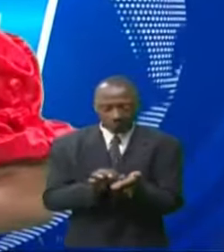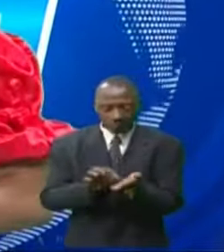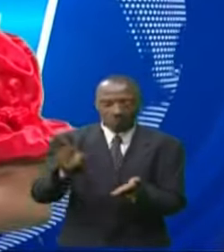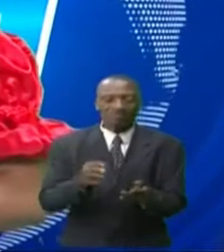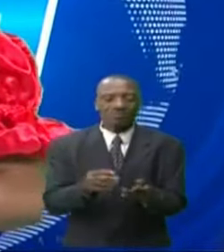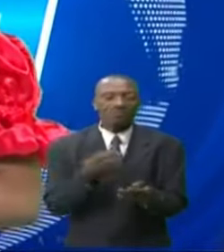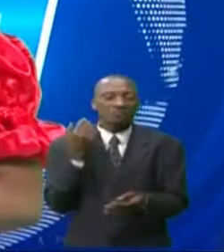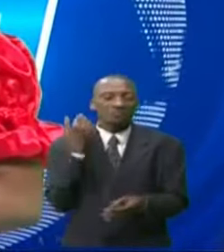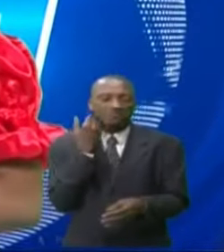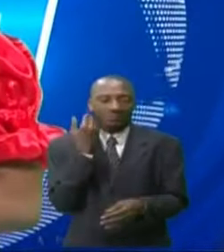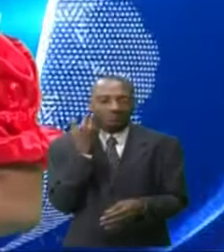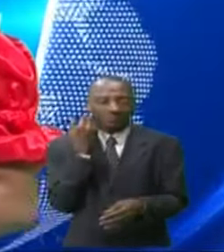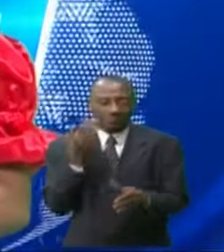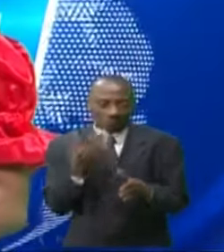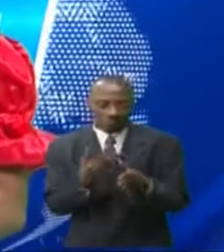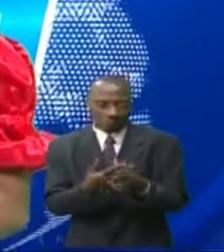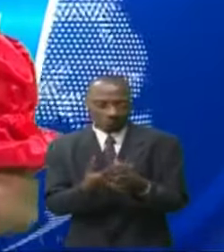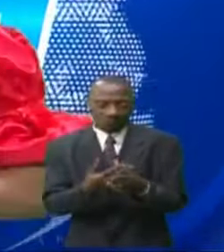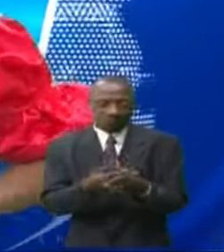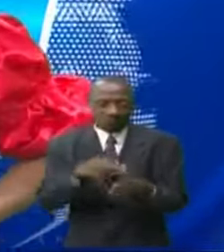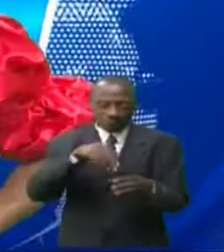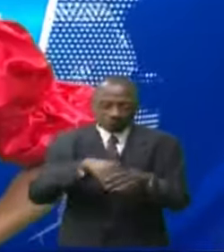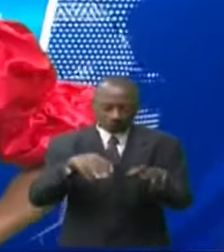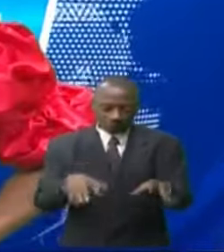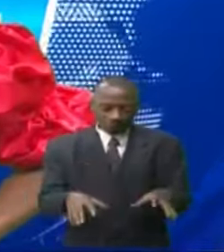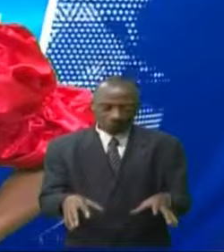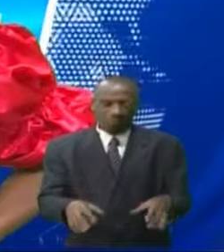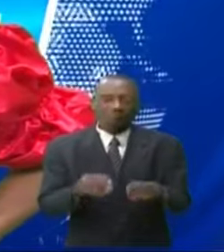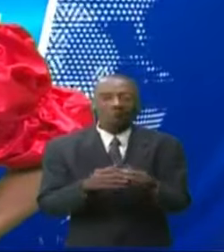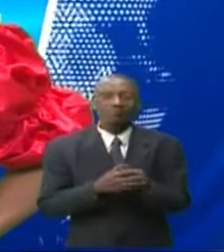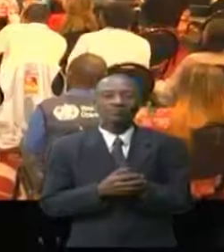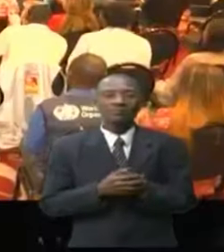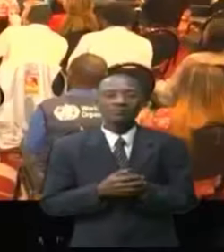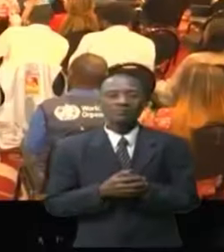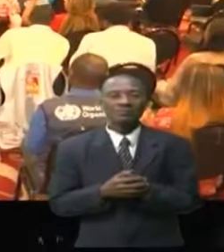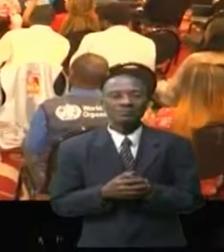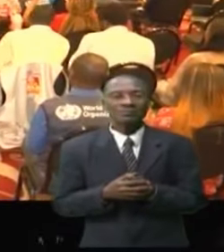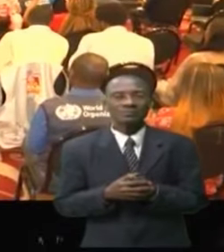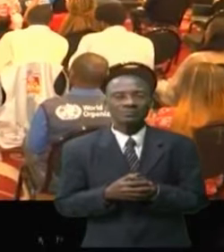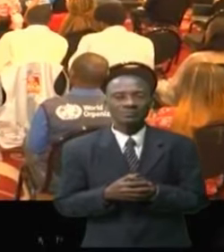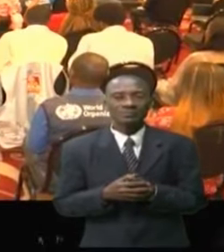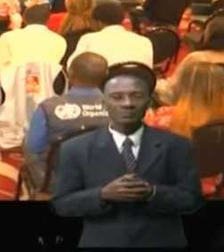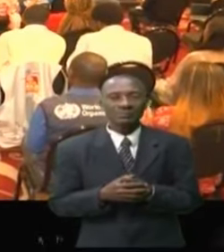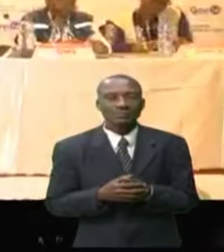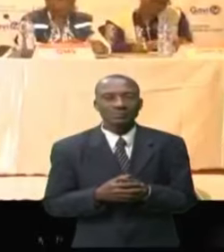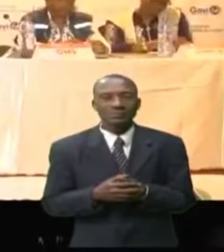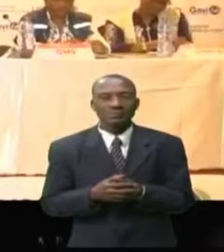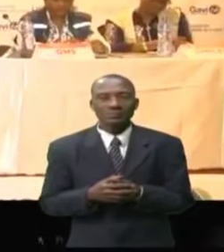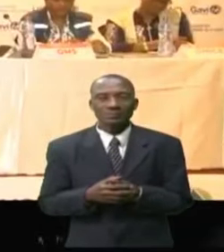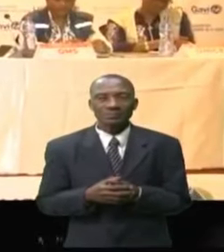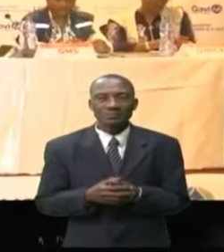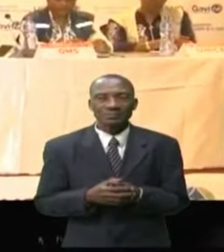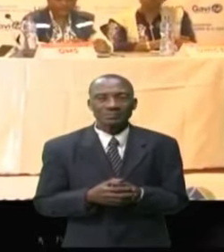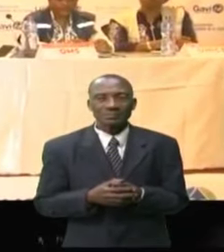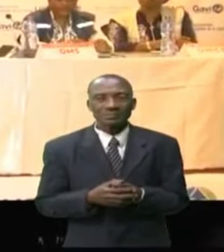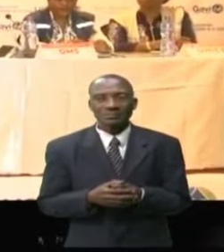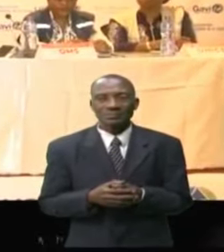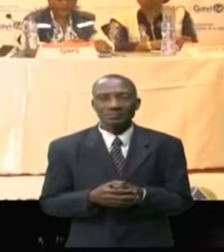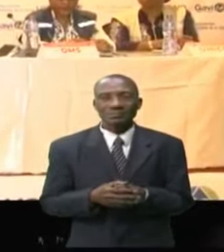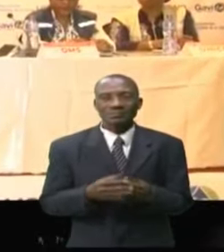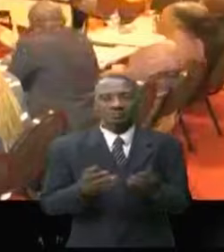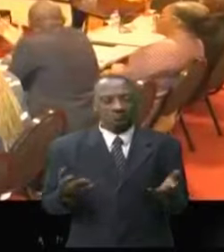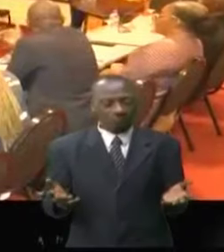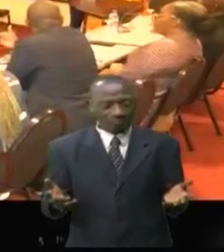évoqué lors de cette rencontre Jean-Richard kalet de 2017 à ce jour la République